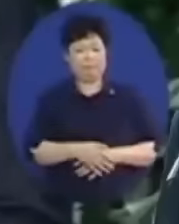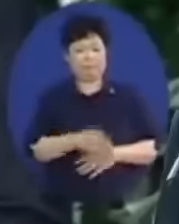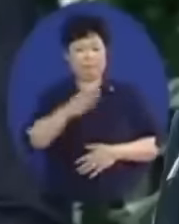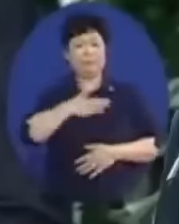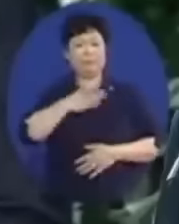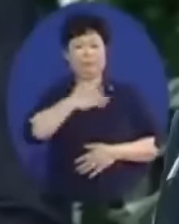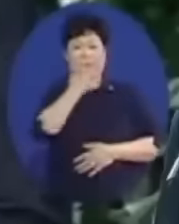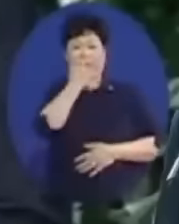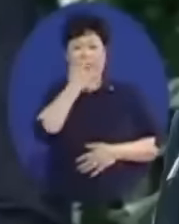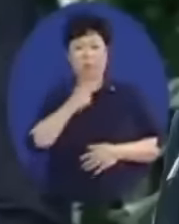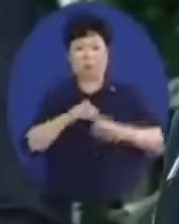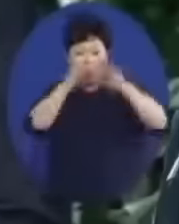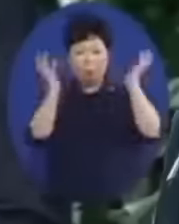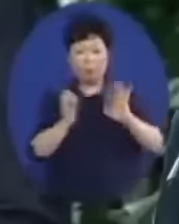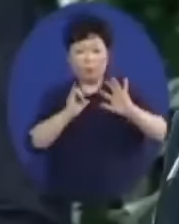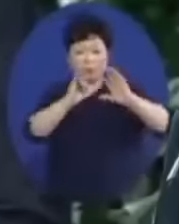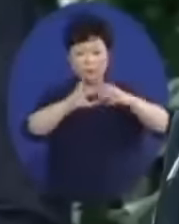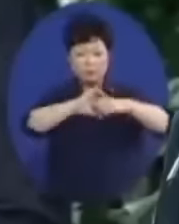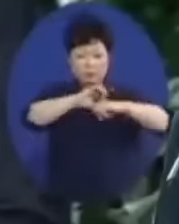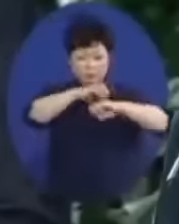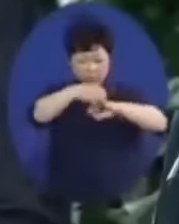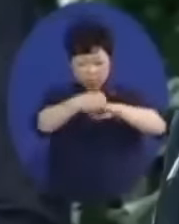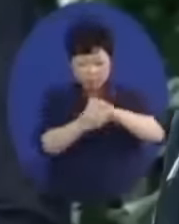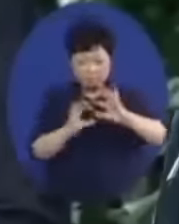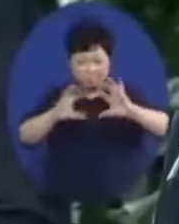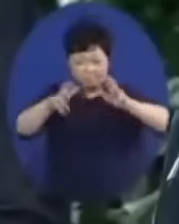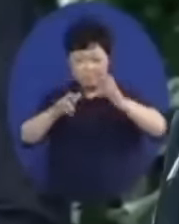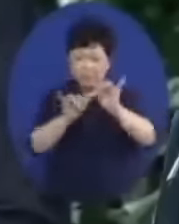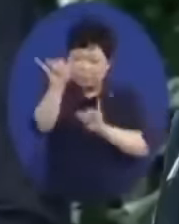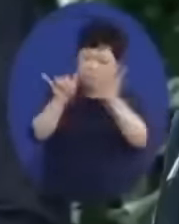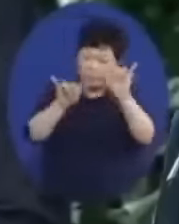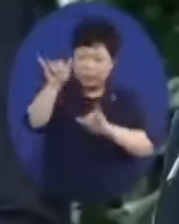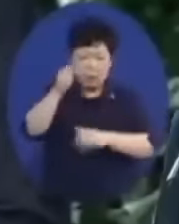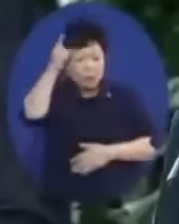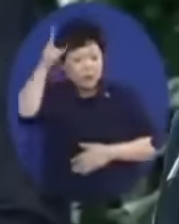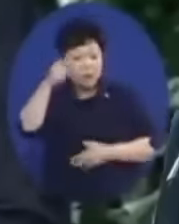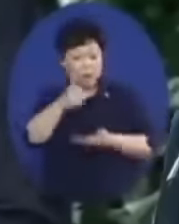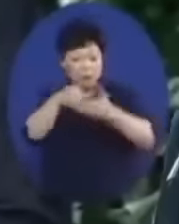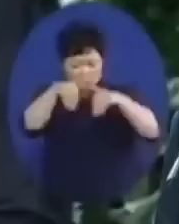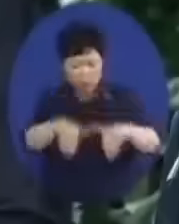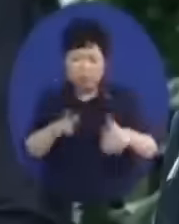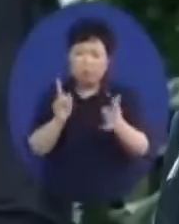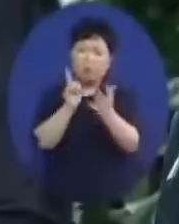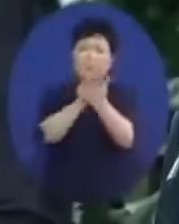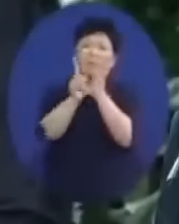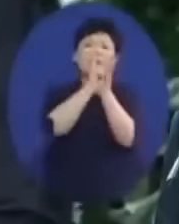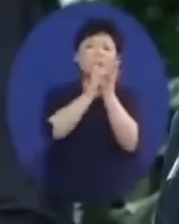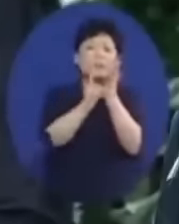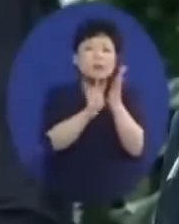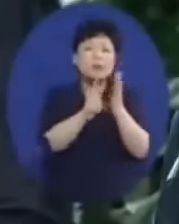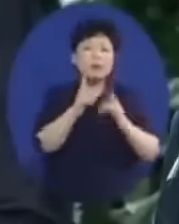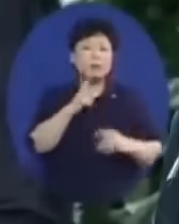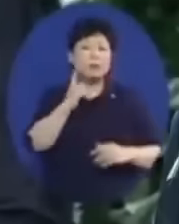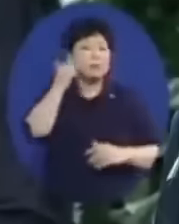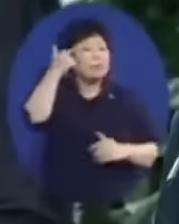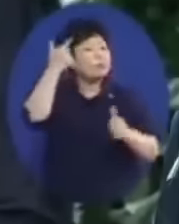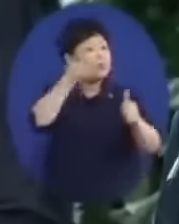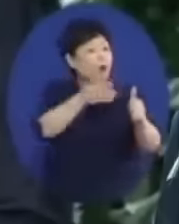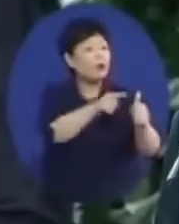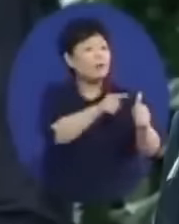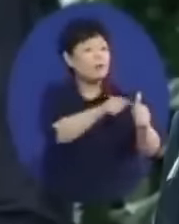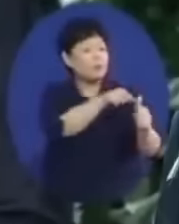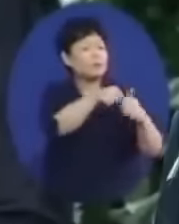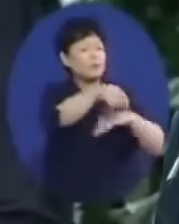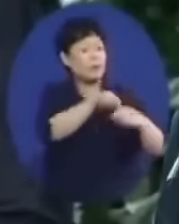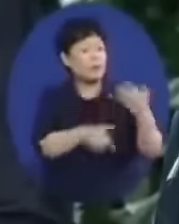저도 온 세계를 다니면서 참으로 위대한 주의 종을 많이 만났습니다. 그걸 만날 때마다 내가 묻는 것입니다. 당신은